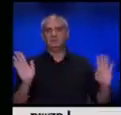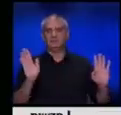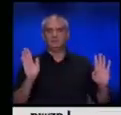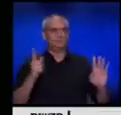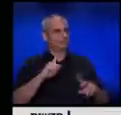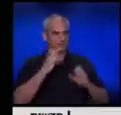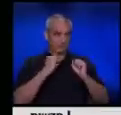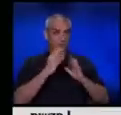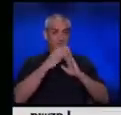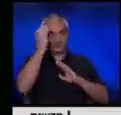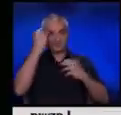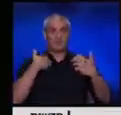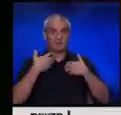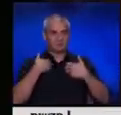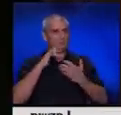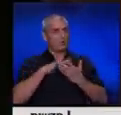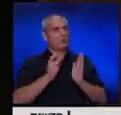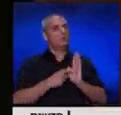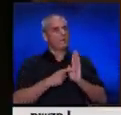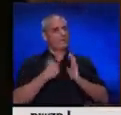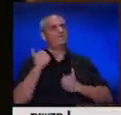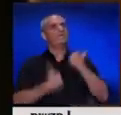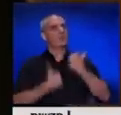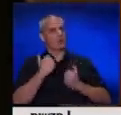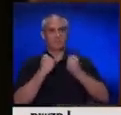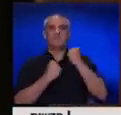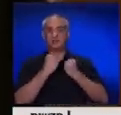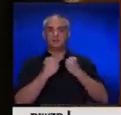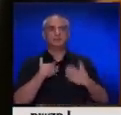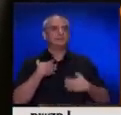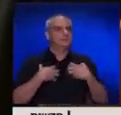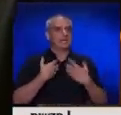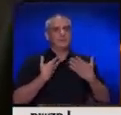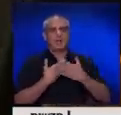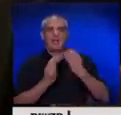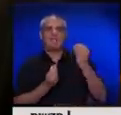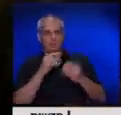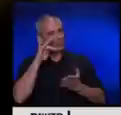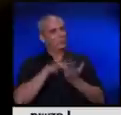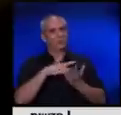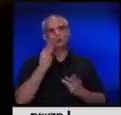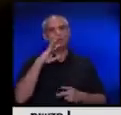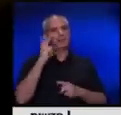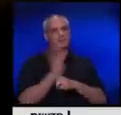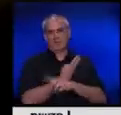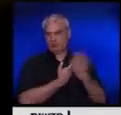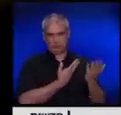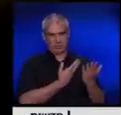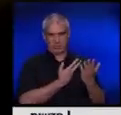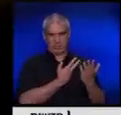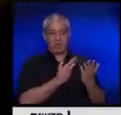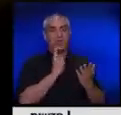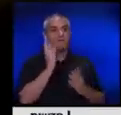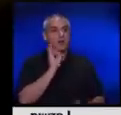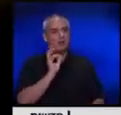ללא ספק בתי ספר למשחק הם מקומות תובעניים ותחרותיים, שהיצרים, המגע והמיניות נוכחים בהם יותר כבדרך שגרה. יחד